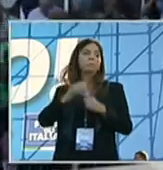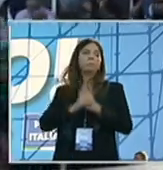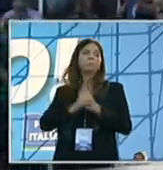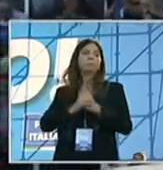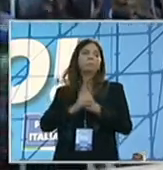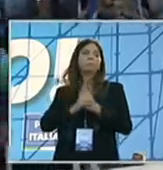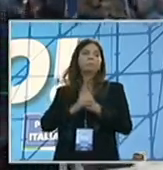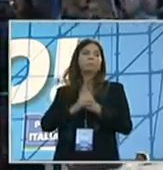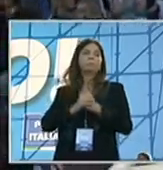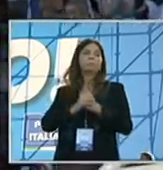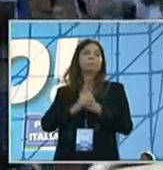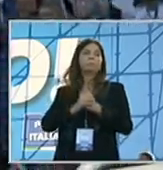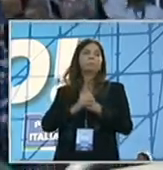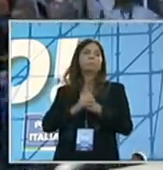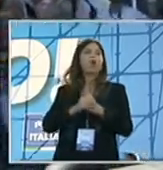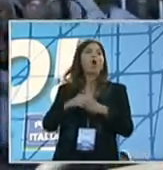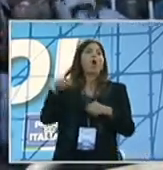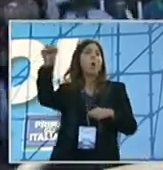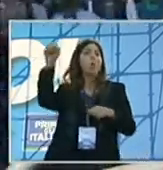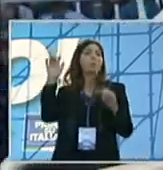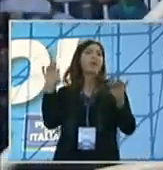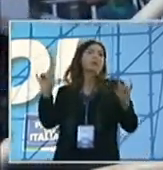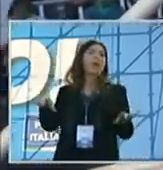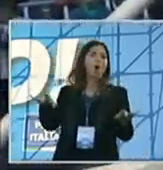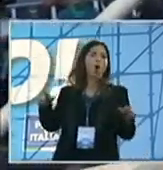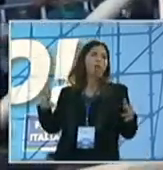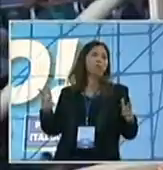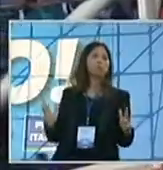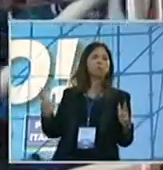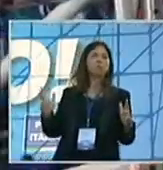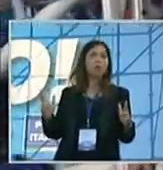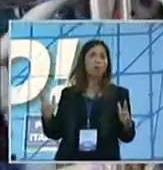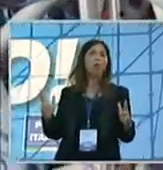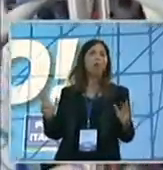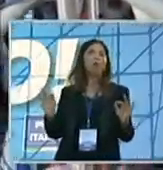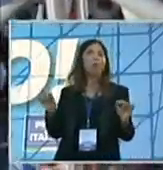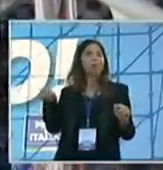da Salotto o da Strada. Quelli del Salotto sono